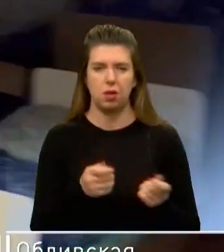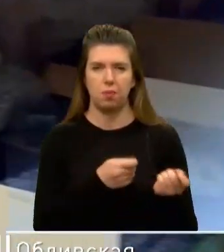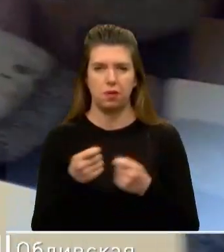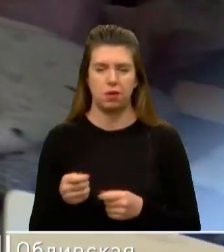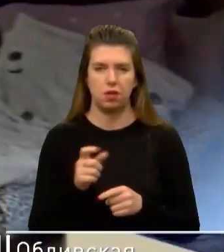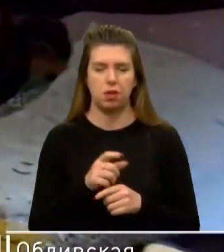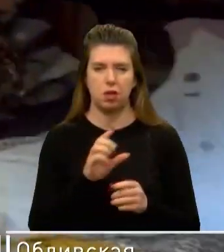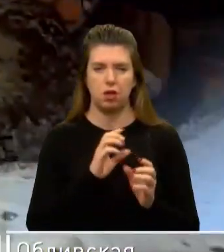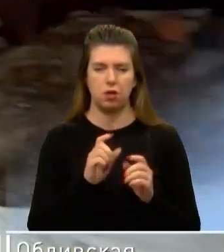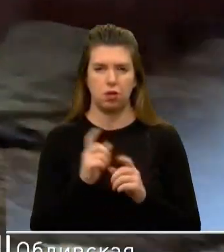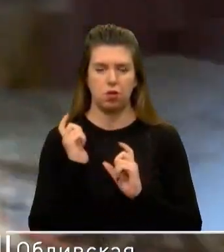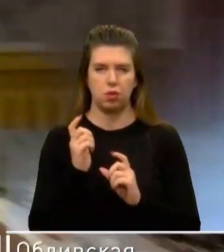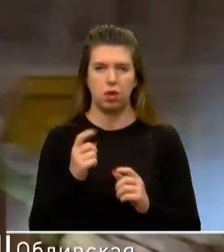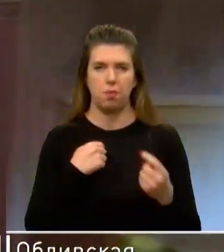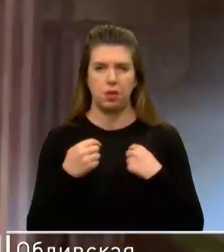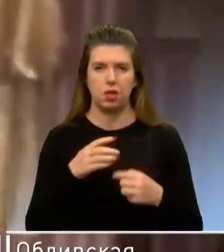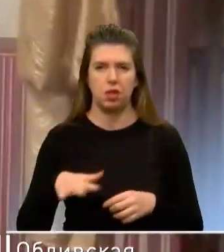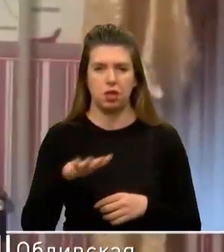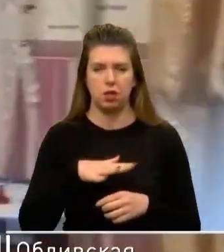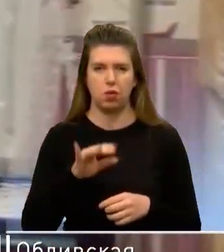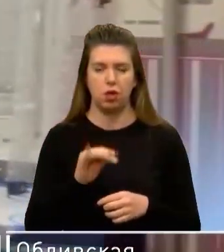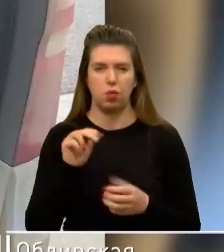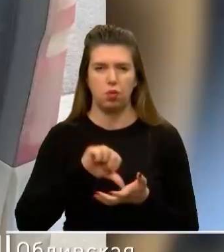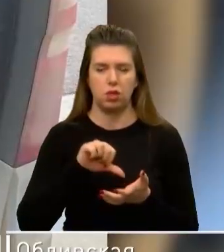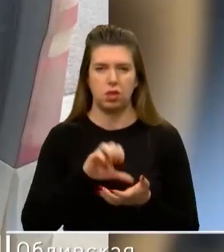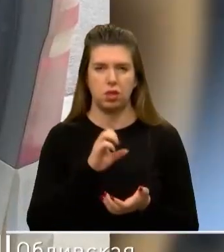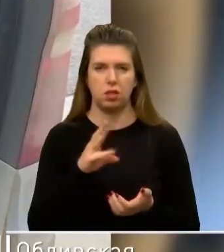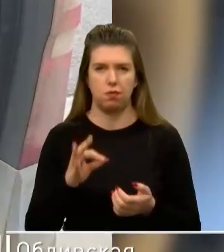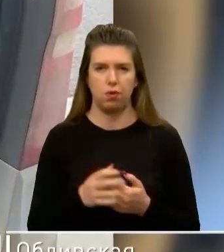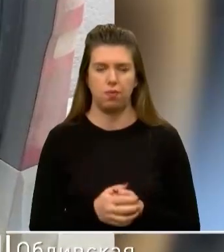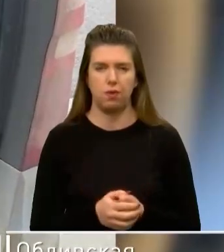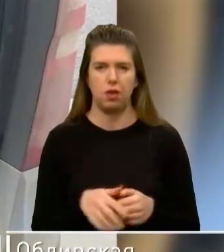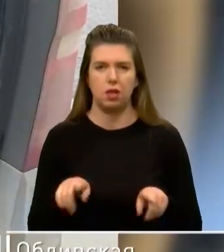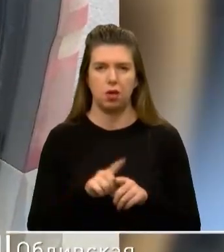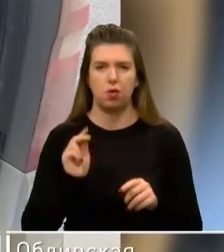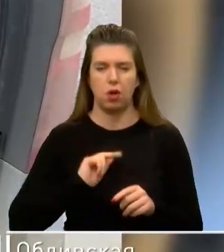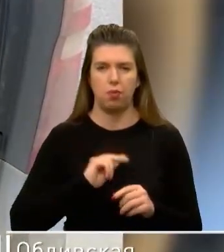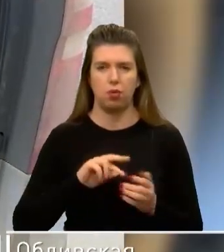гуманитарные грузы жителям пострадавших территорий и участникам спецоперации такую работу планируют